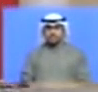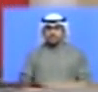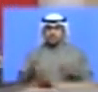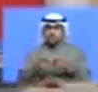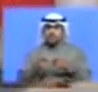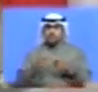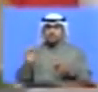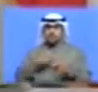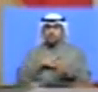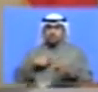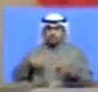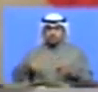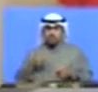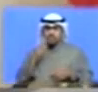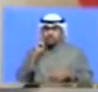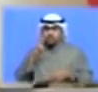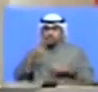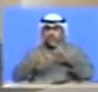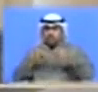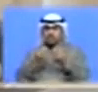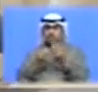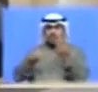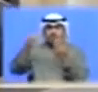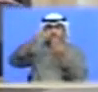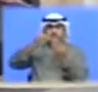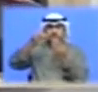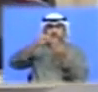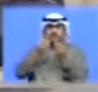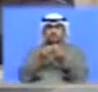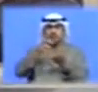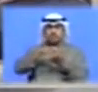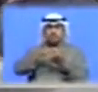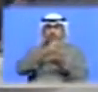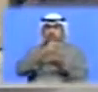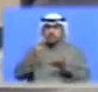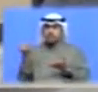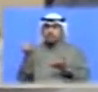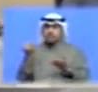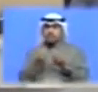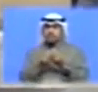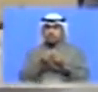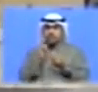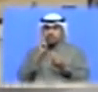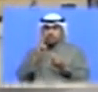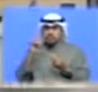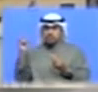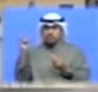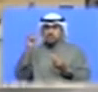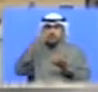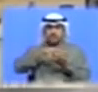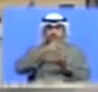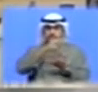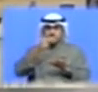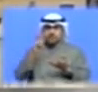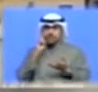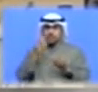مجلس الوزراء يبحث في اجتماعه الأسبوعي تعزيز علاقات الكويت مع عدد من الدول الشقيقة والصديقة على ضوء جولة نائب الأول لرئيس